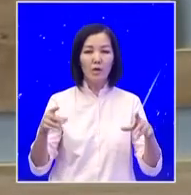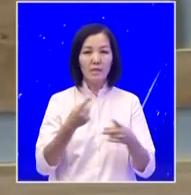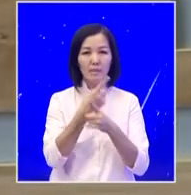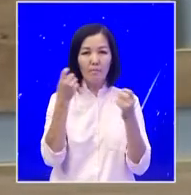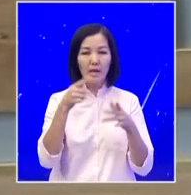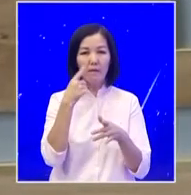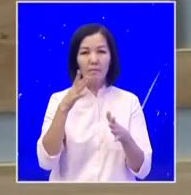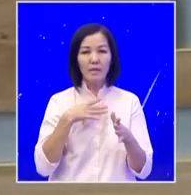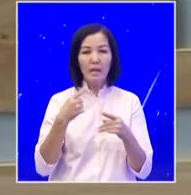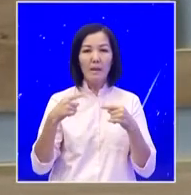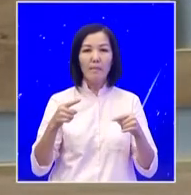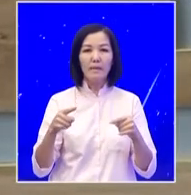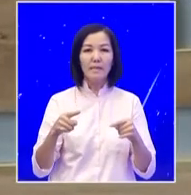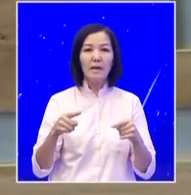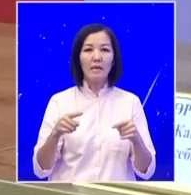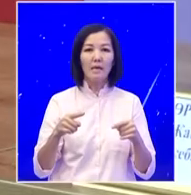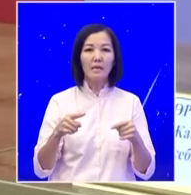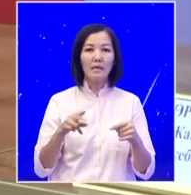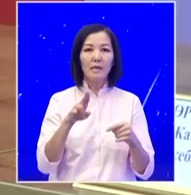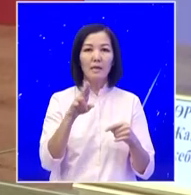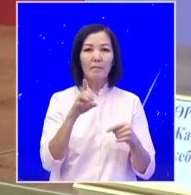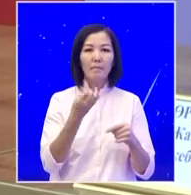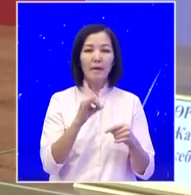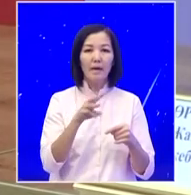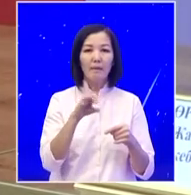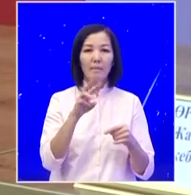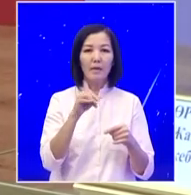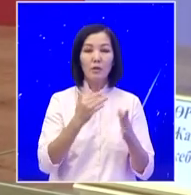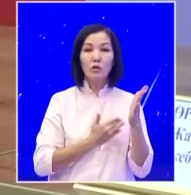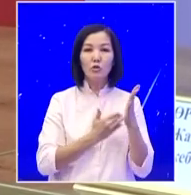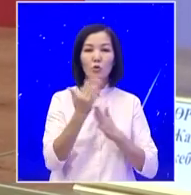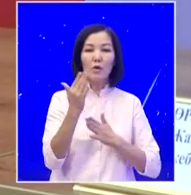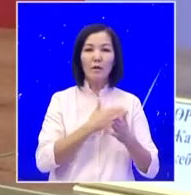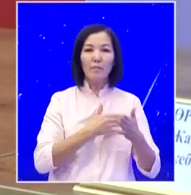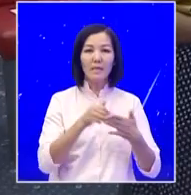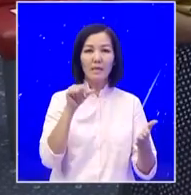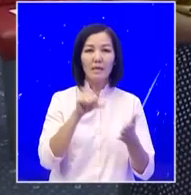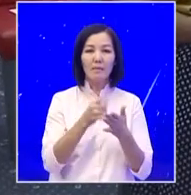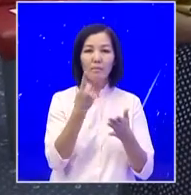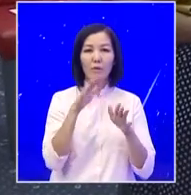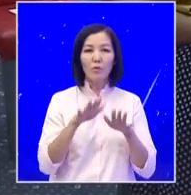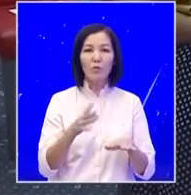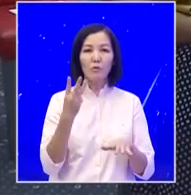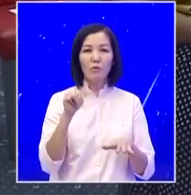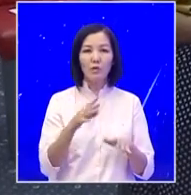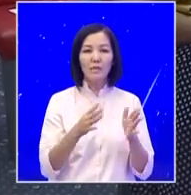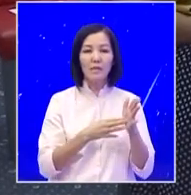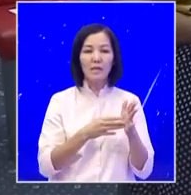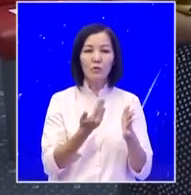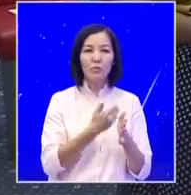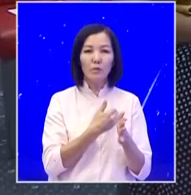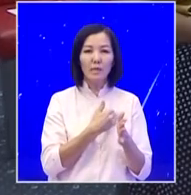басқа өңірлерге қарағанда жетісулықтар праймеризде жоғарғы белсенділік танытып отыр. Бір орынға 3-8 үміткерден